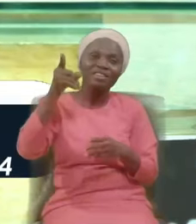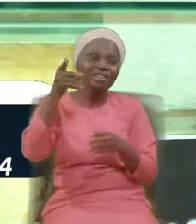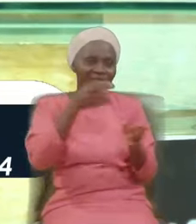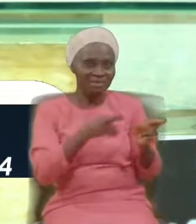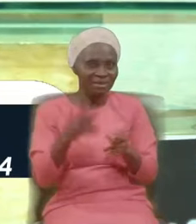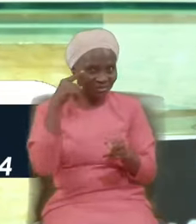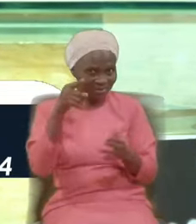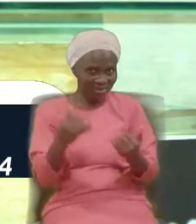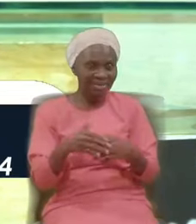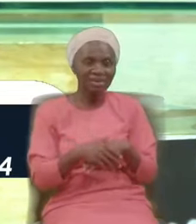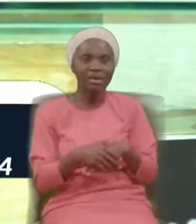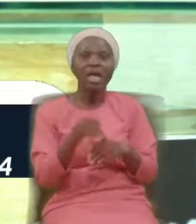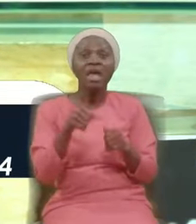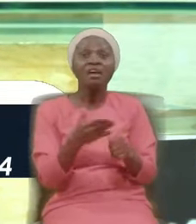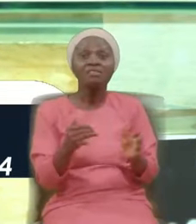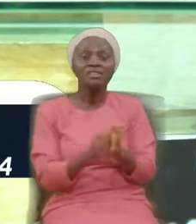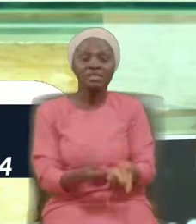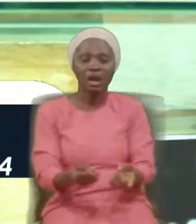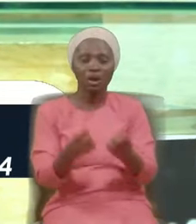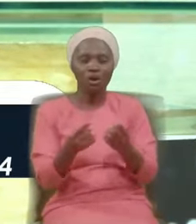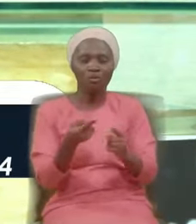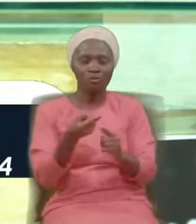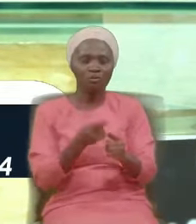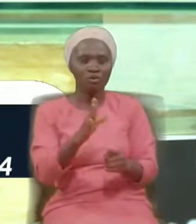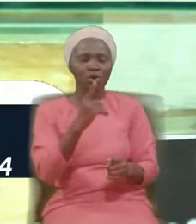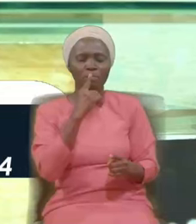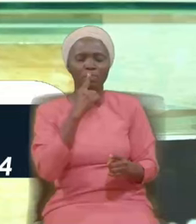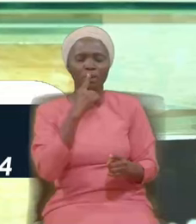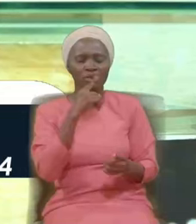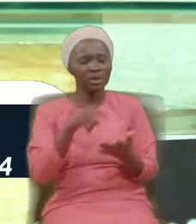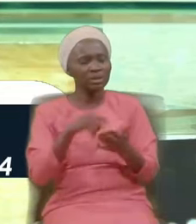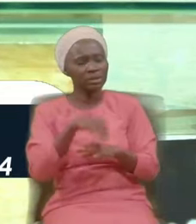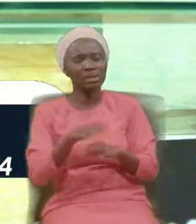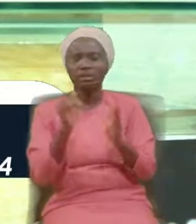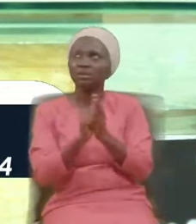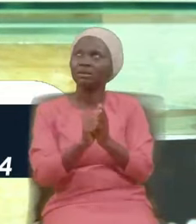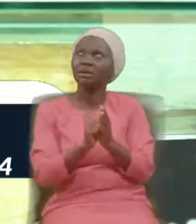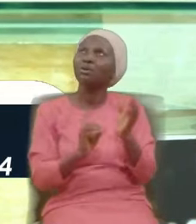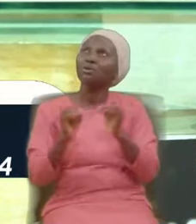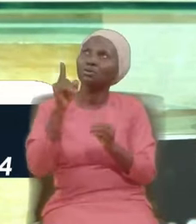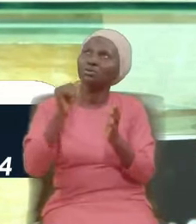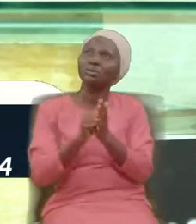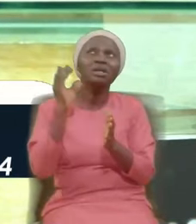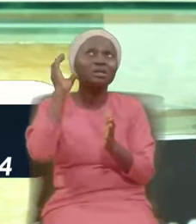maintenant. Tout ce qui sort de votre bouche ce soir, ô toi qui écoutes la prière, tous les